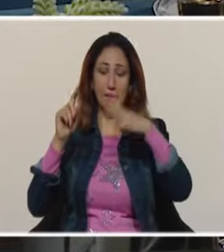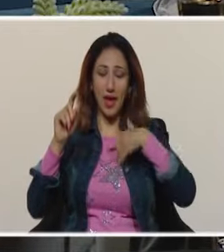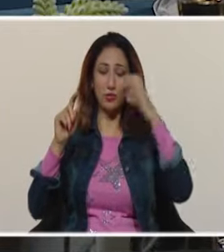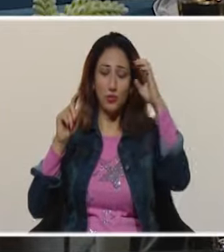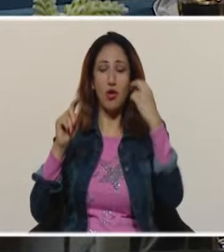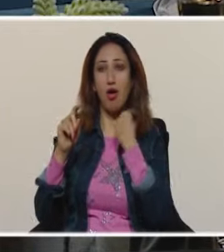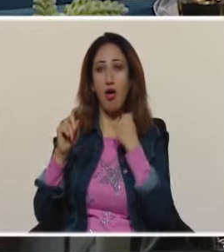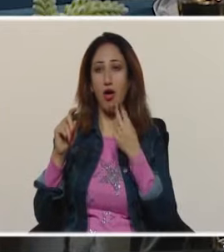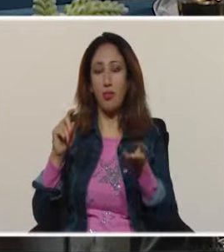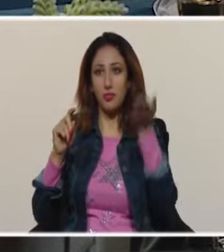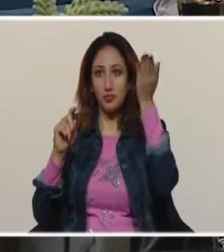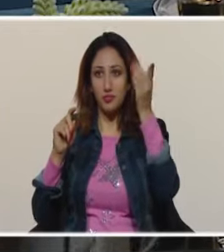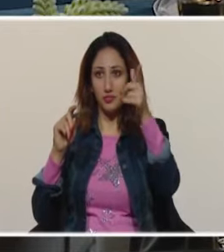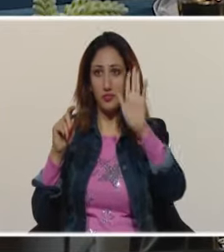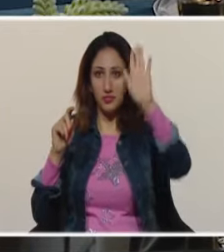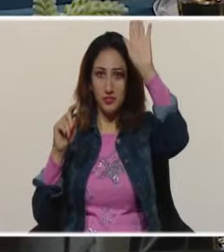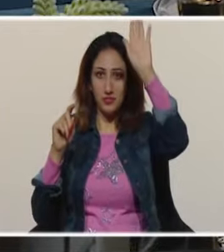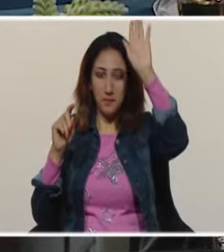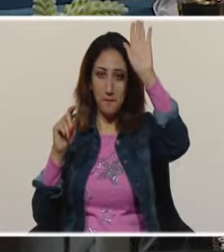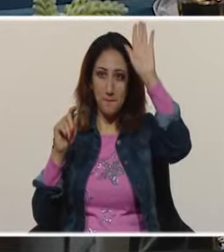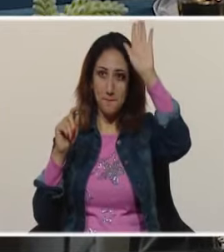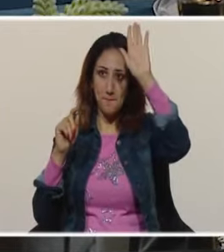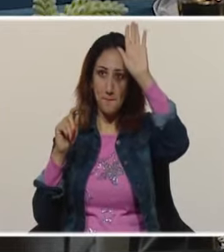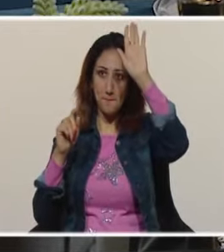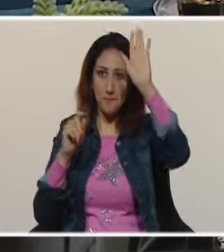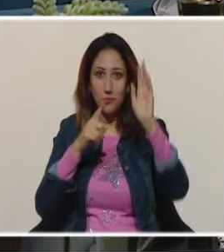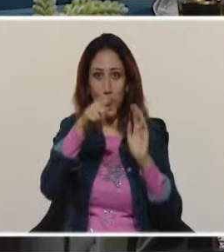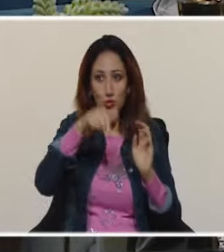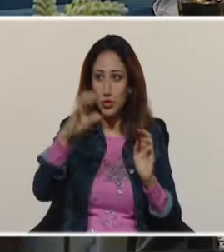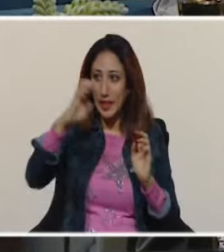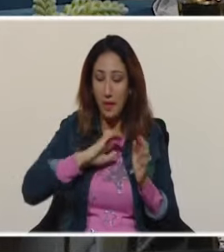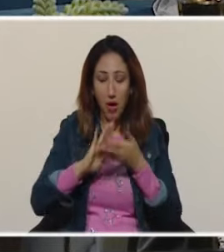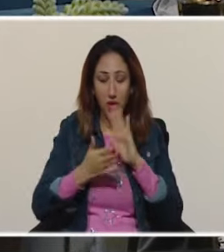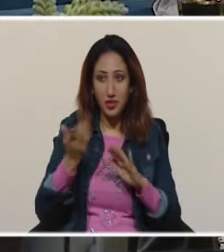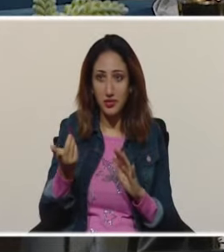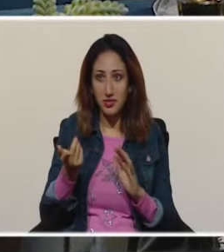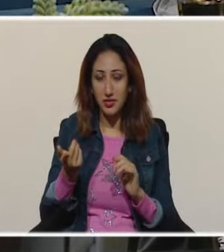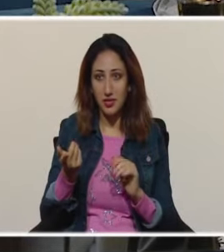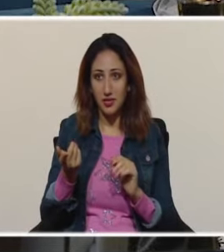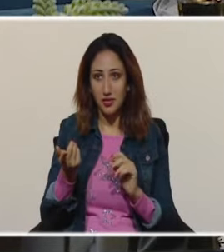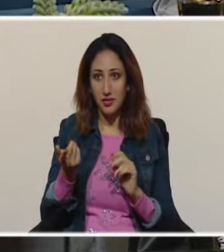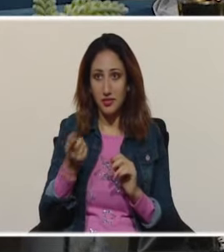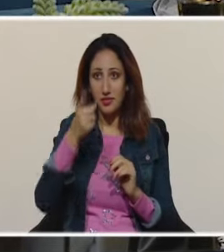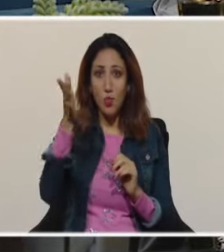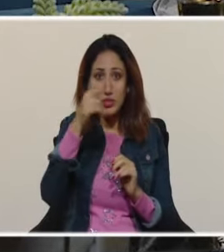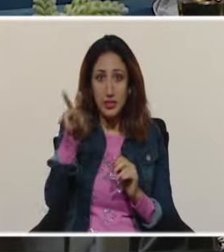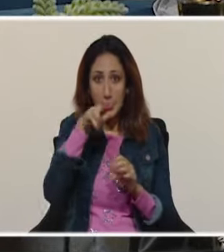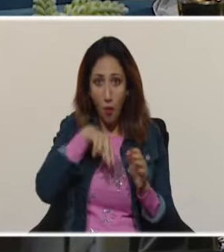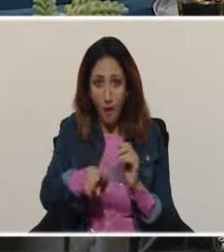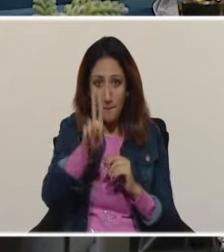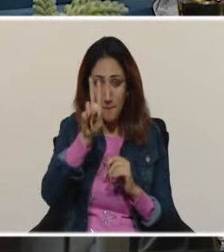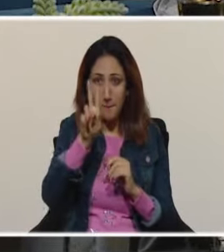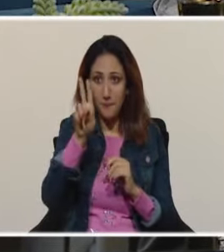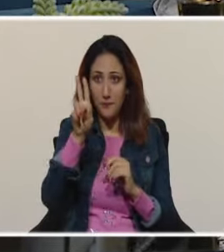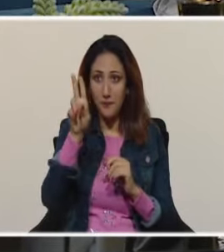بونص زي ما انا خدت. يعني اروح الاقي الدكتور مقومها بقولها هو انت مش لسه مجاوبه دلوقتي؟ اعملي كده. وبعدين بص ايه ده انتوا توأم والمحاضره